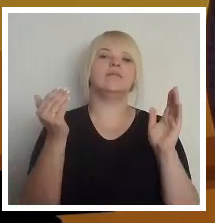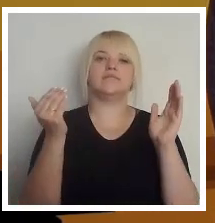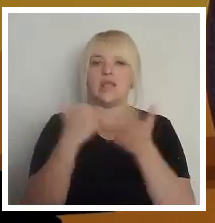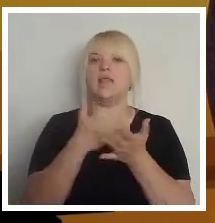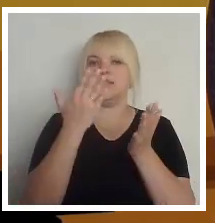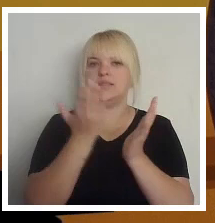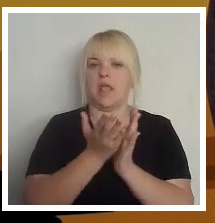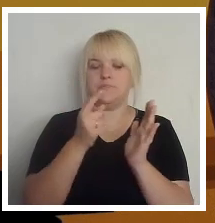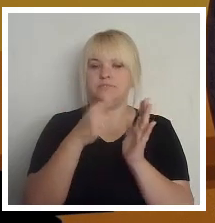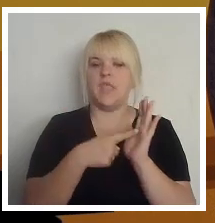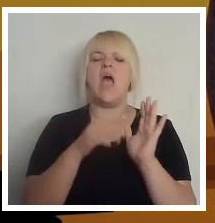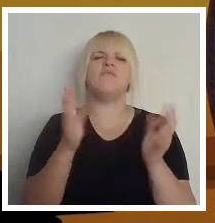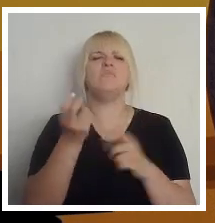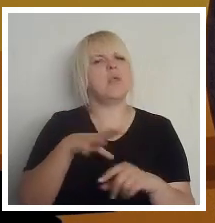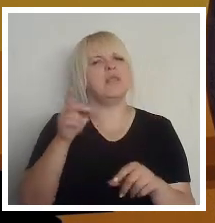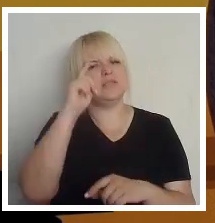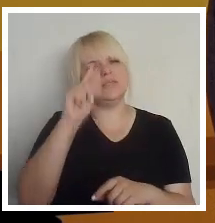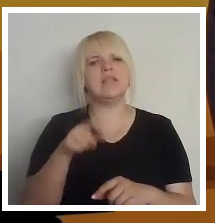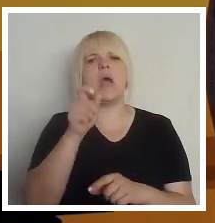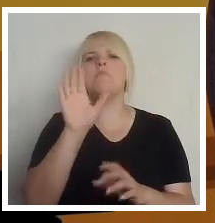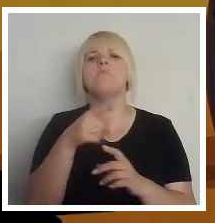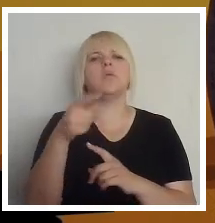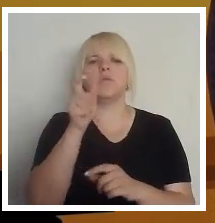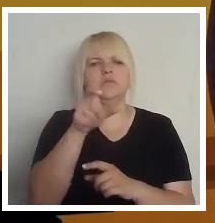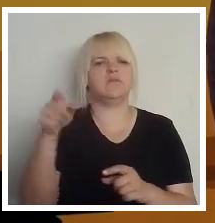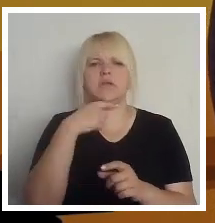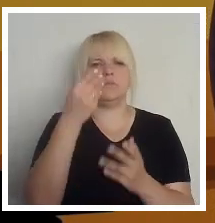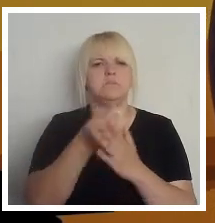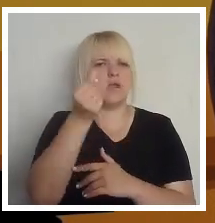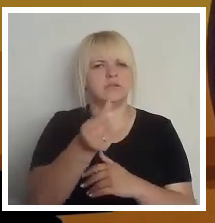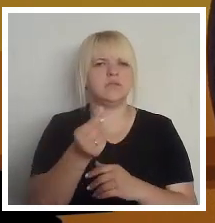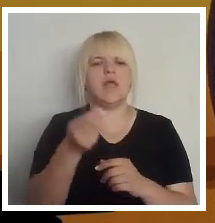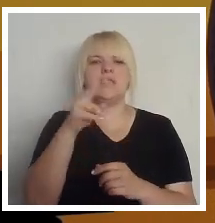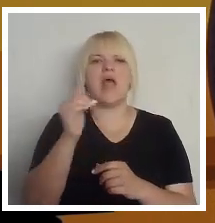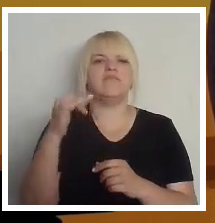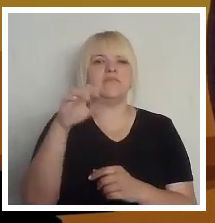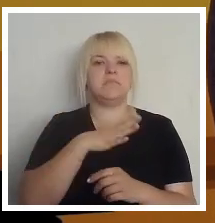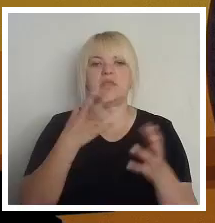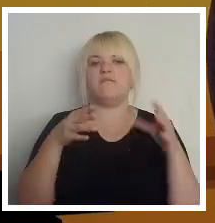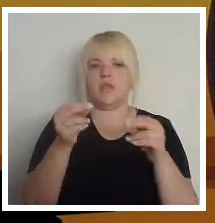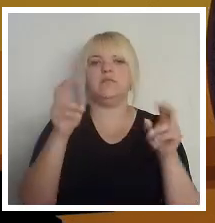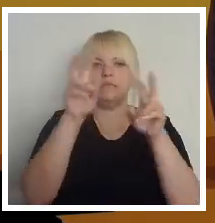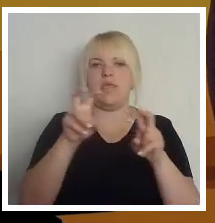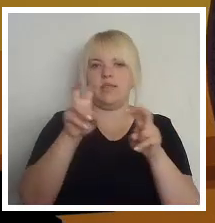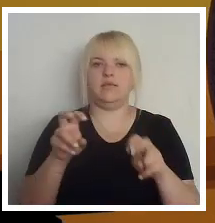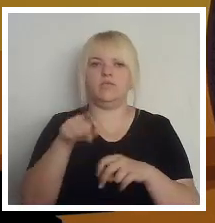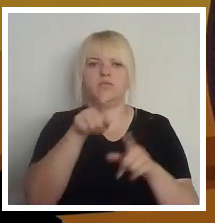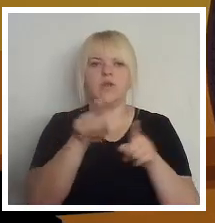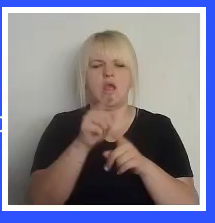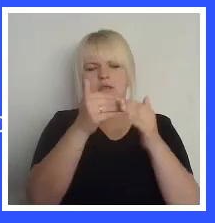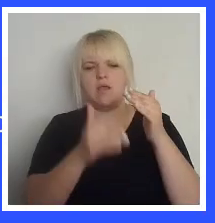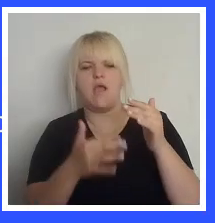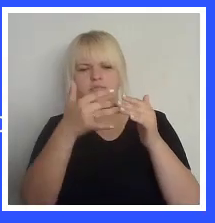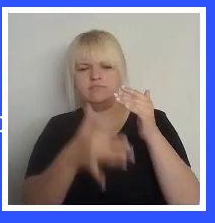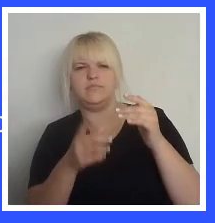mēs zinām, par ko cilvēki grib maksāt. Un Delfi veica pētījumu, kur tur apakšā ir pierakstīts, tas